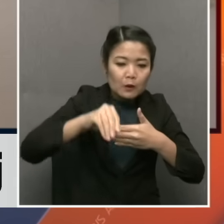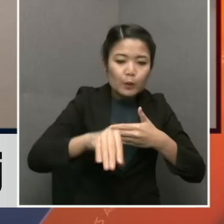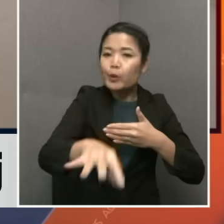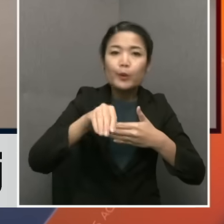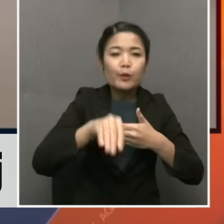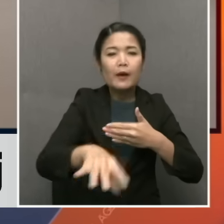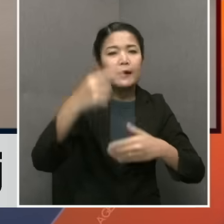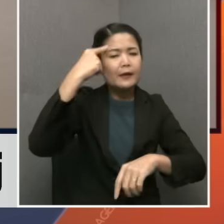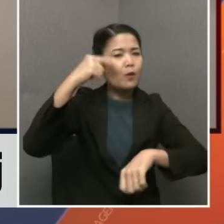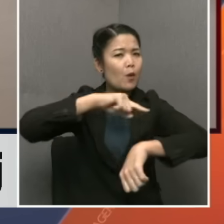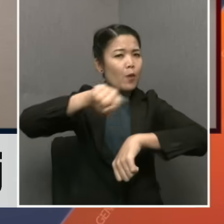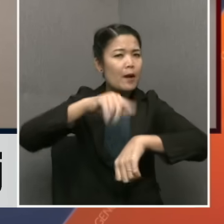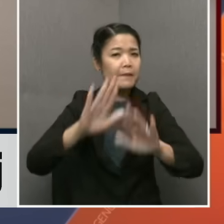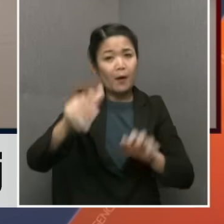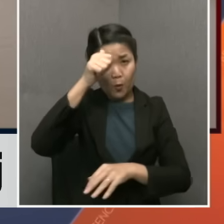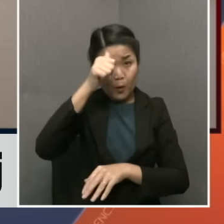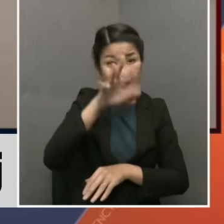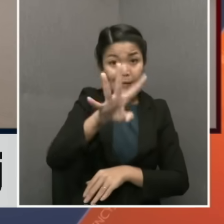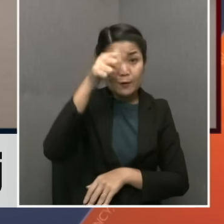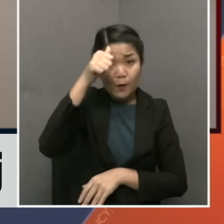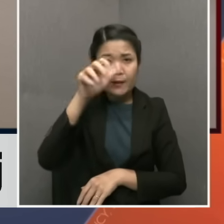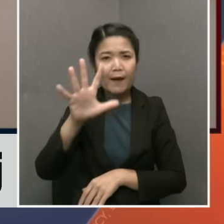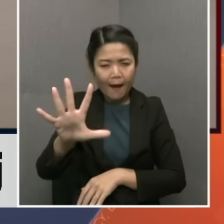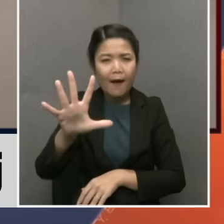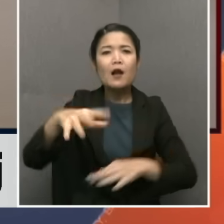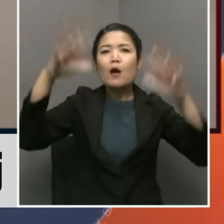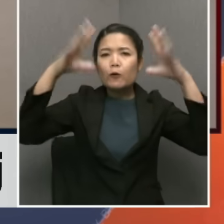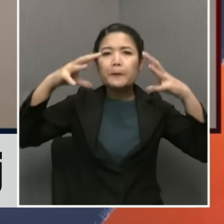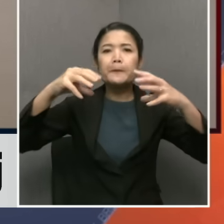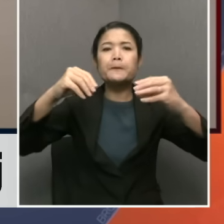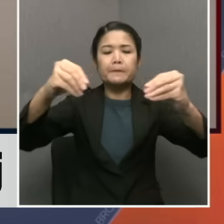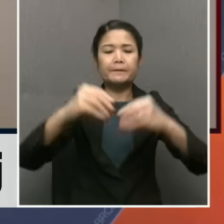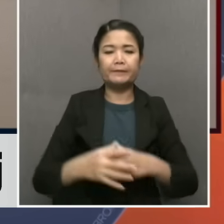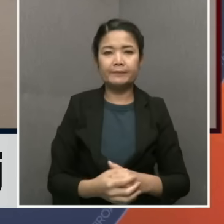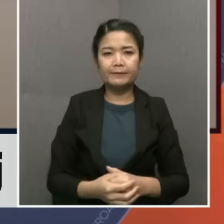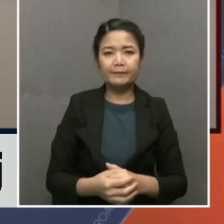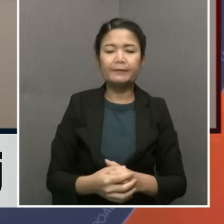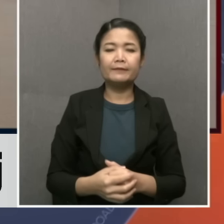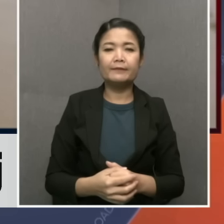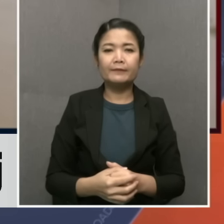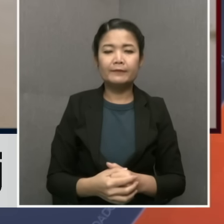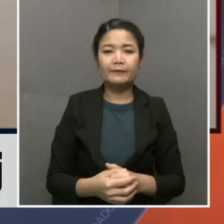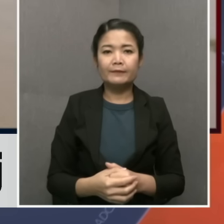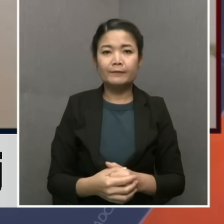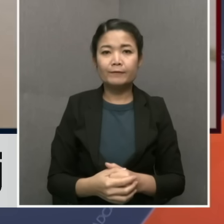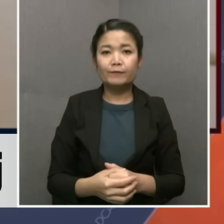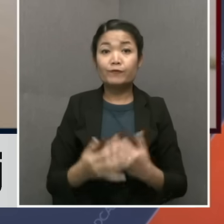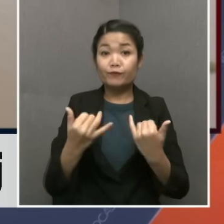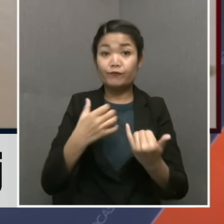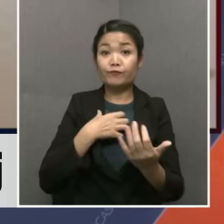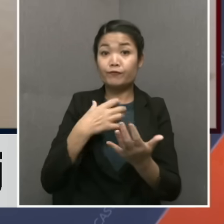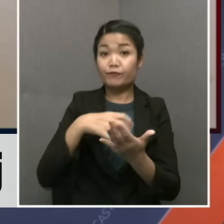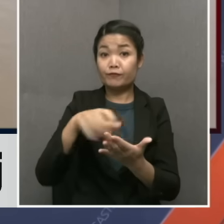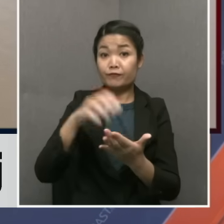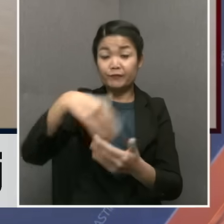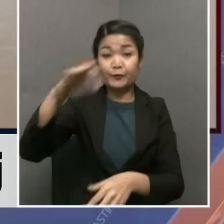คงใช้เวลาอีกประมาณสัก 4-5วันนะครับแล้วก็จะค่อยๆลดลงแล้วนะครับอย่างไรก็ตามนะฮะตอนนี้อย่างที่ผมเรียนนนะครับ